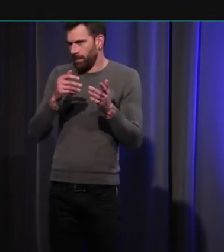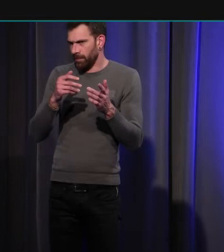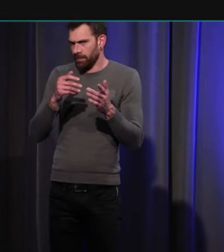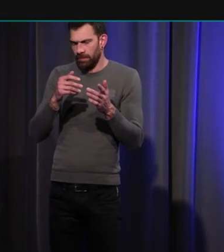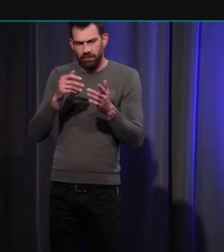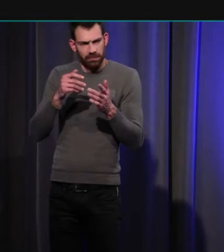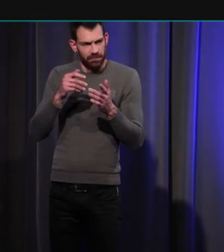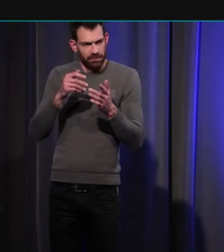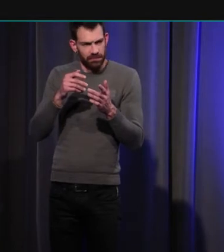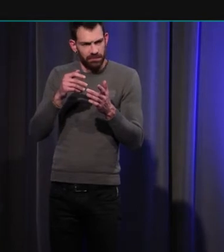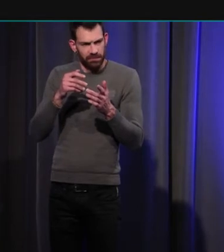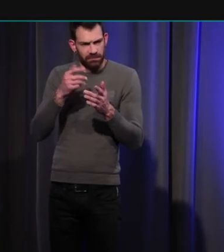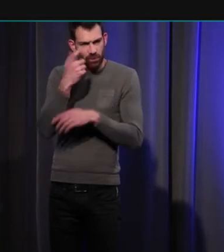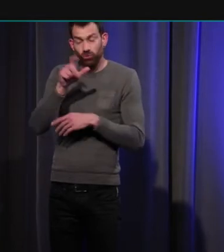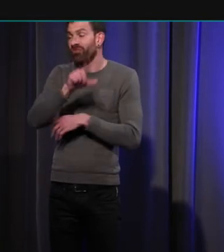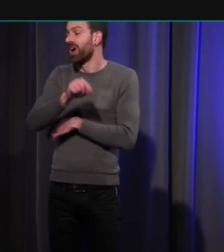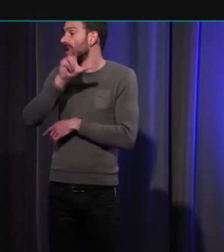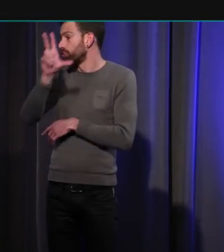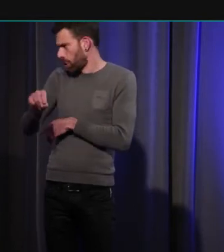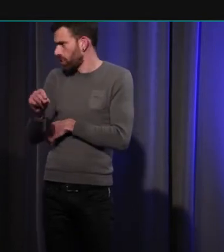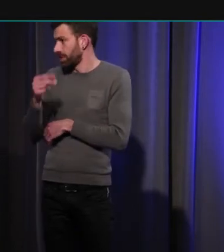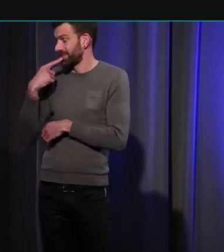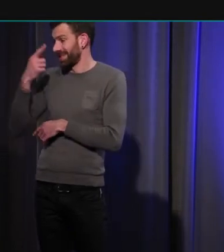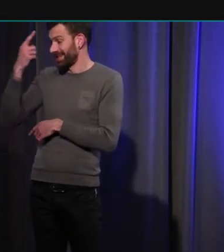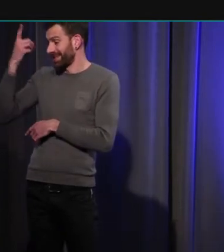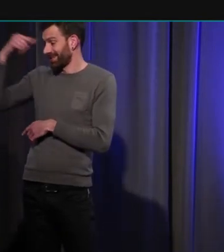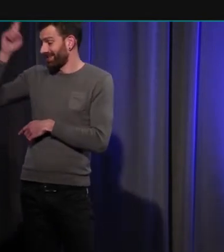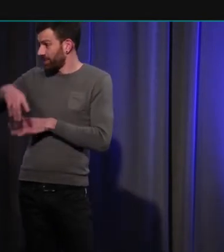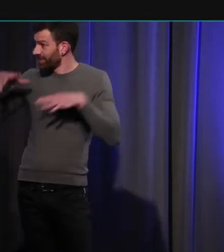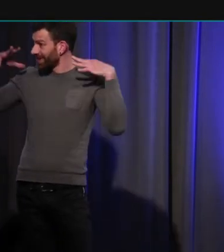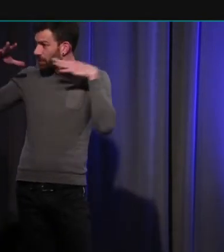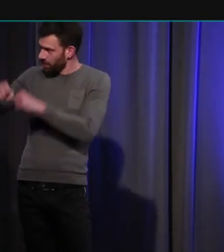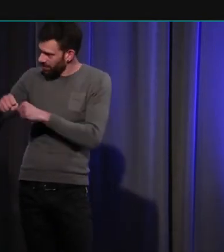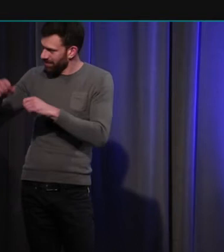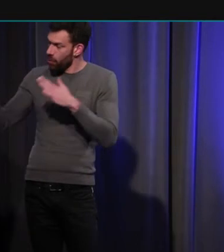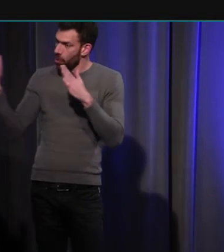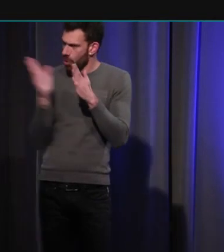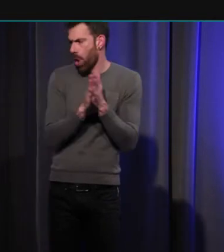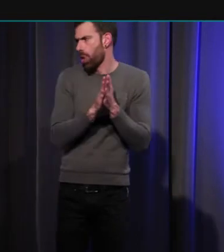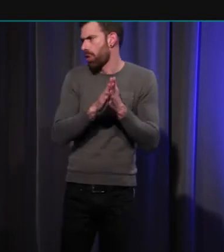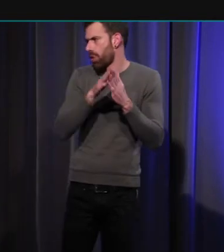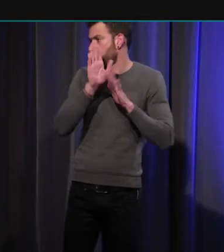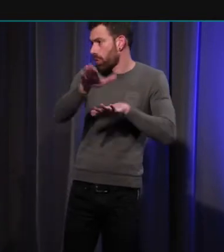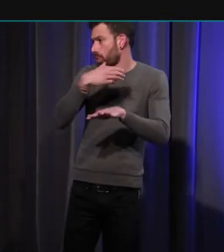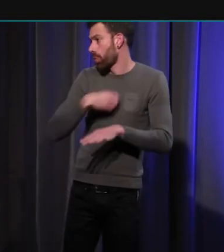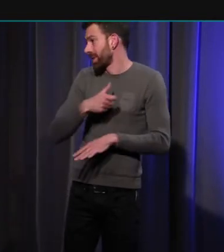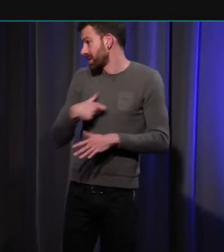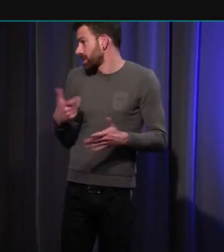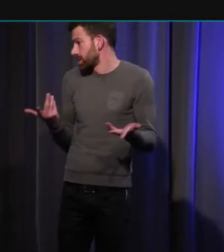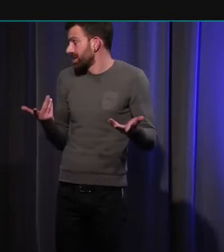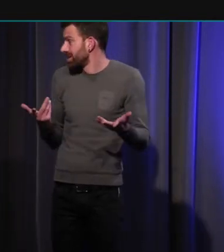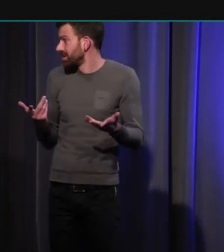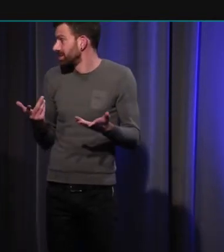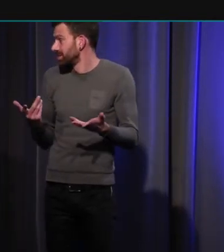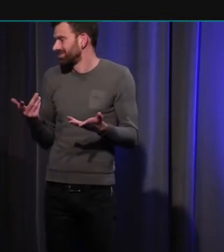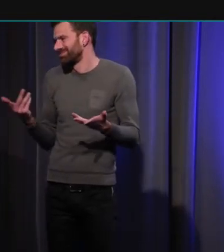l'idéologie coloniale qui est plaqué sur la croisade qu'idéologie dominante dans les élites françaises voyez c'est pas